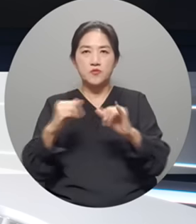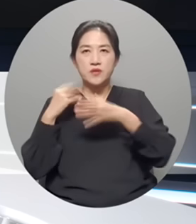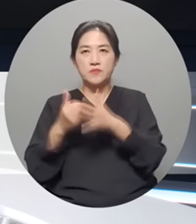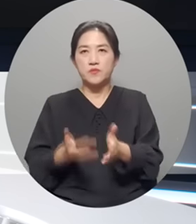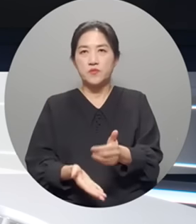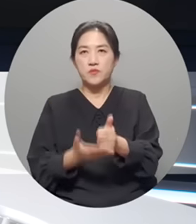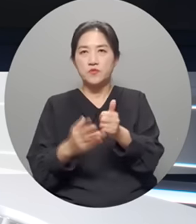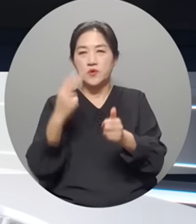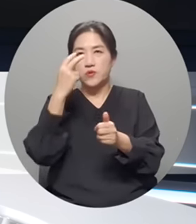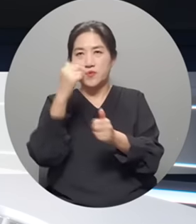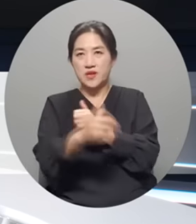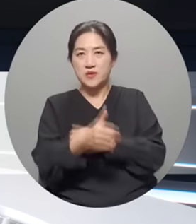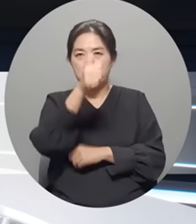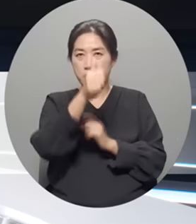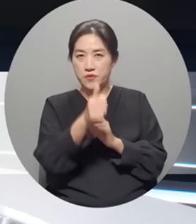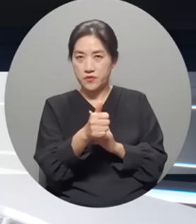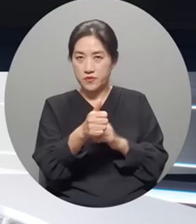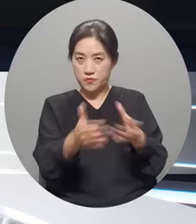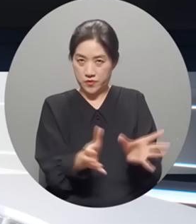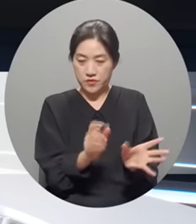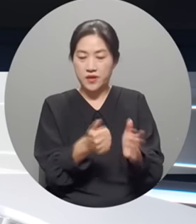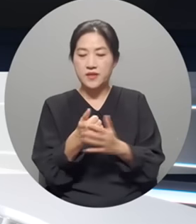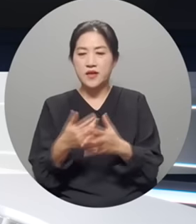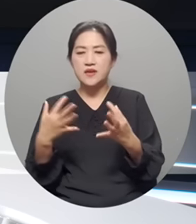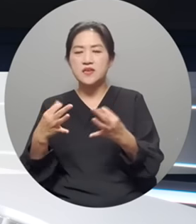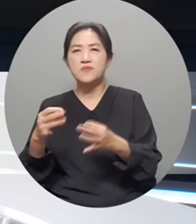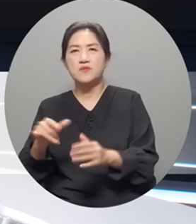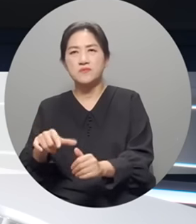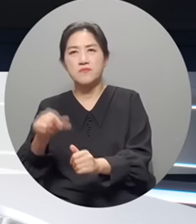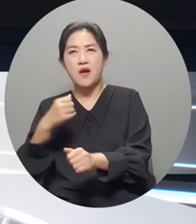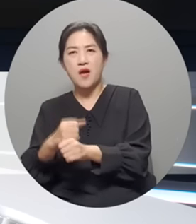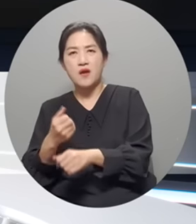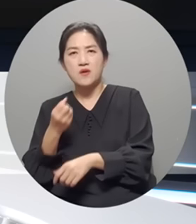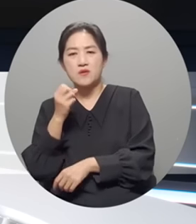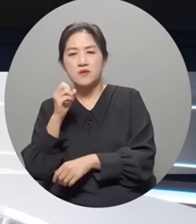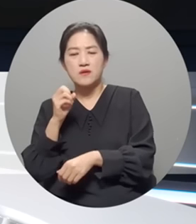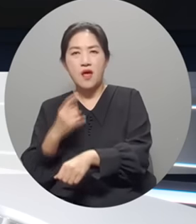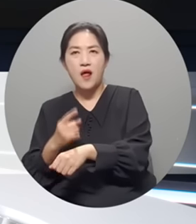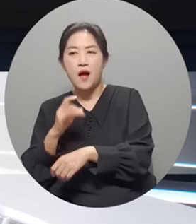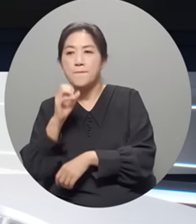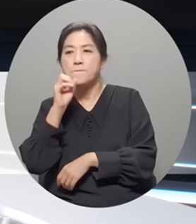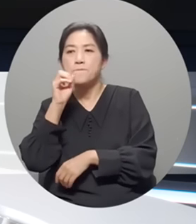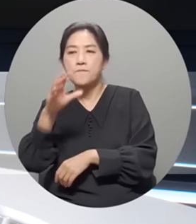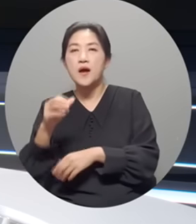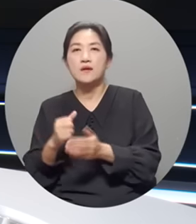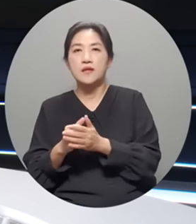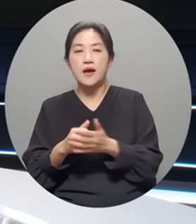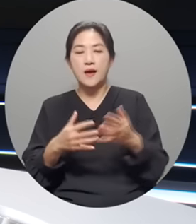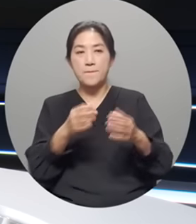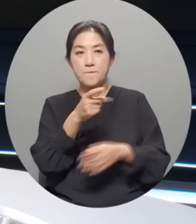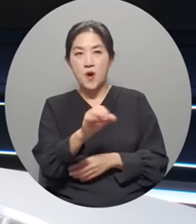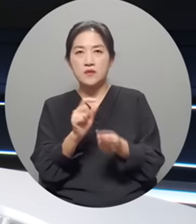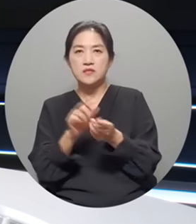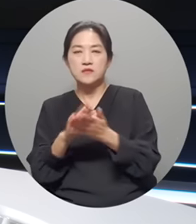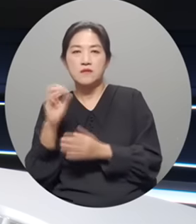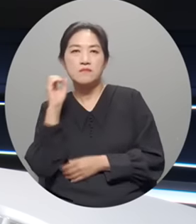공천관리위원회에 김영선을 좀 해줘라 했다고 명 씨에게 직접 말했던 겁니다. 첫 소식 지윤수 기자가